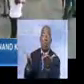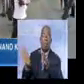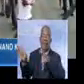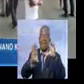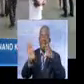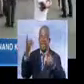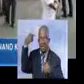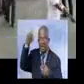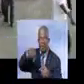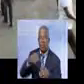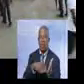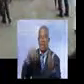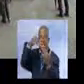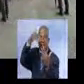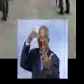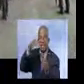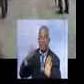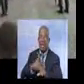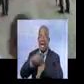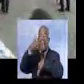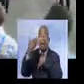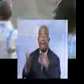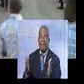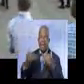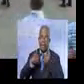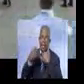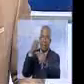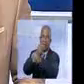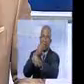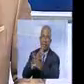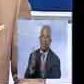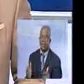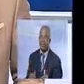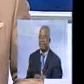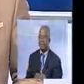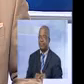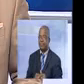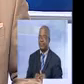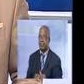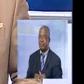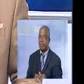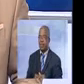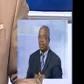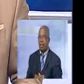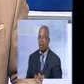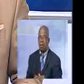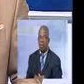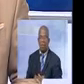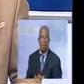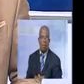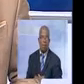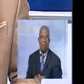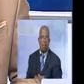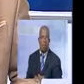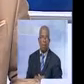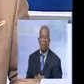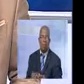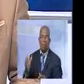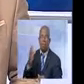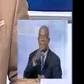Félix Houphouët-Boigny et la Chambre de commerce européenne en Côte d'Ivoire. Reportage de Konatish Moussa.